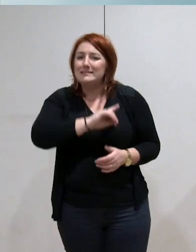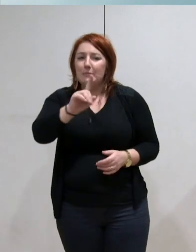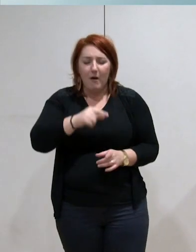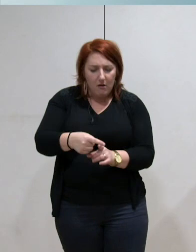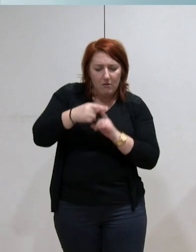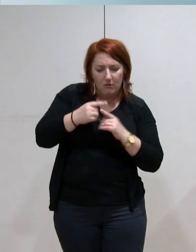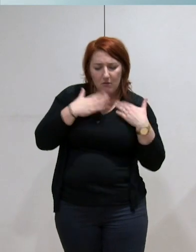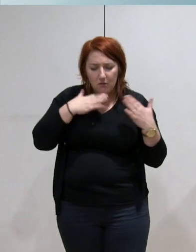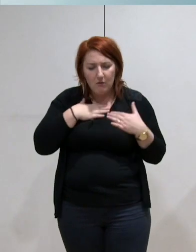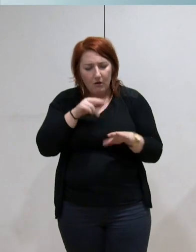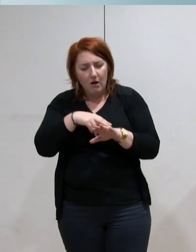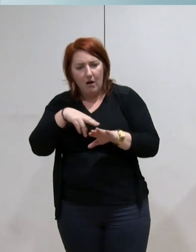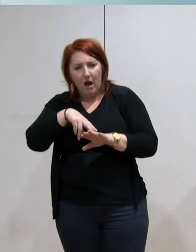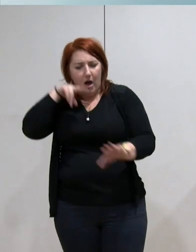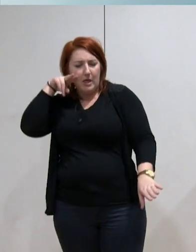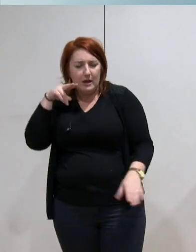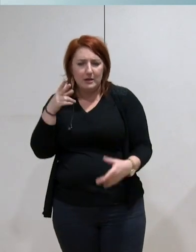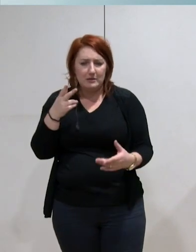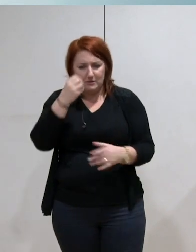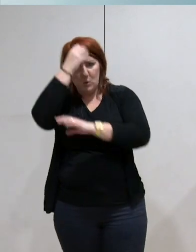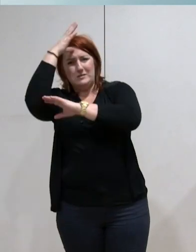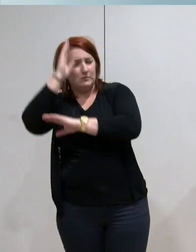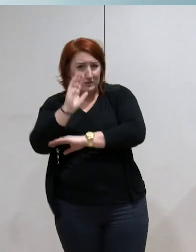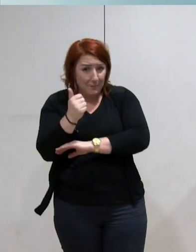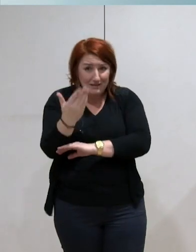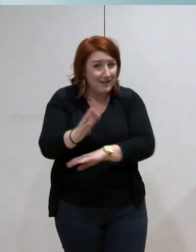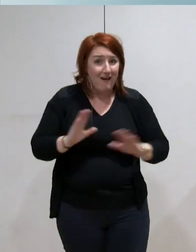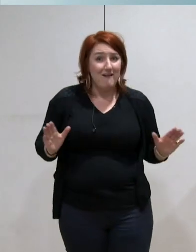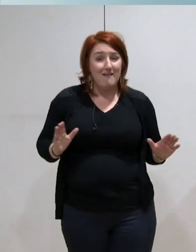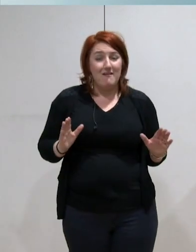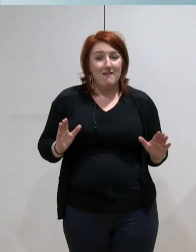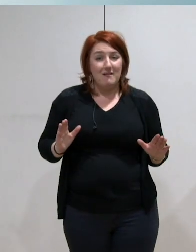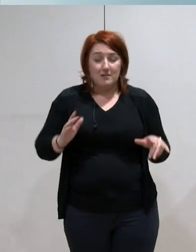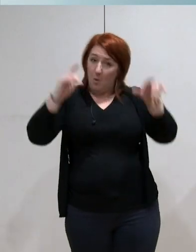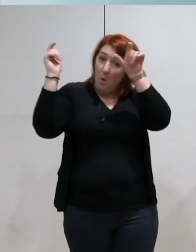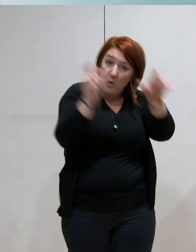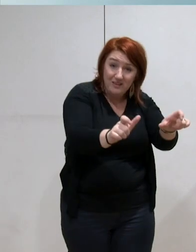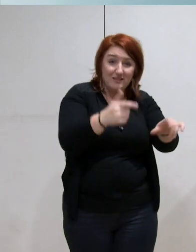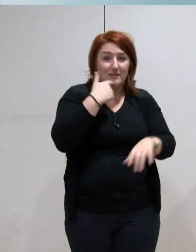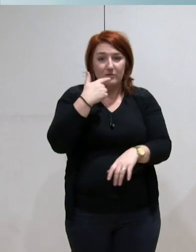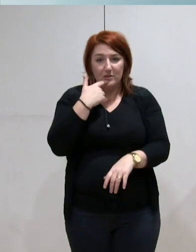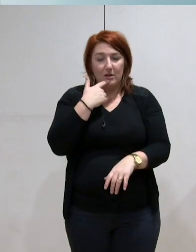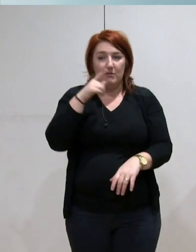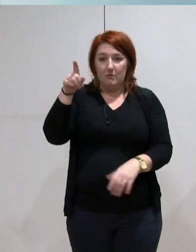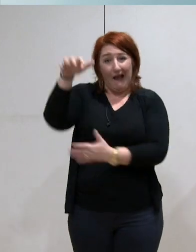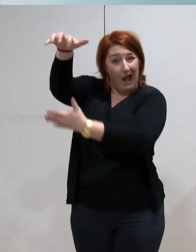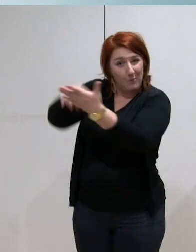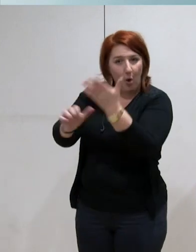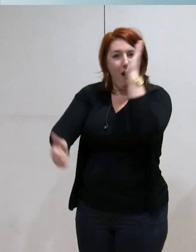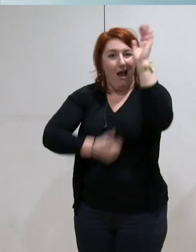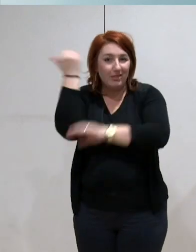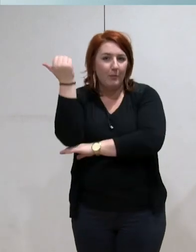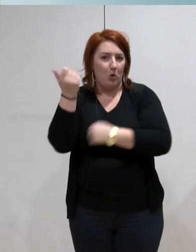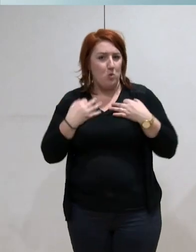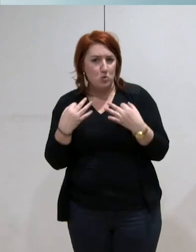avec notre regard notre conception des choses ce sera une parole indépendante